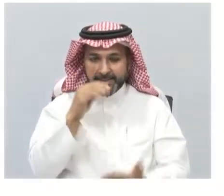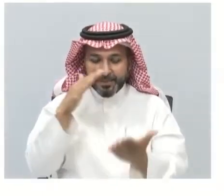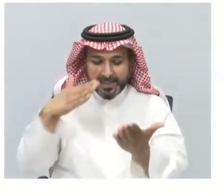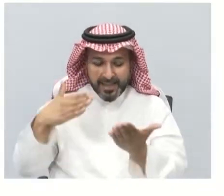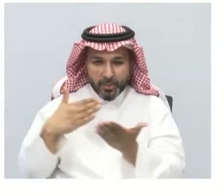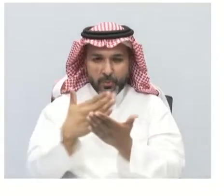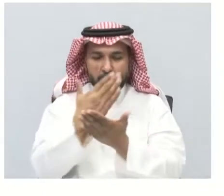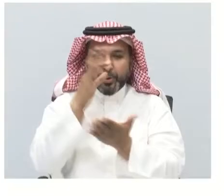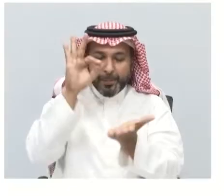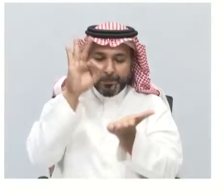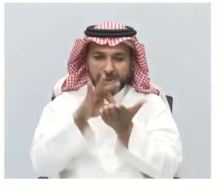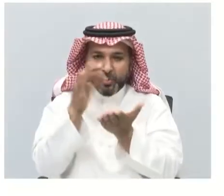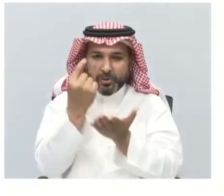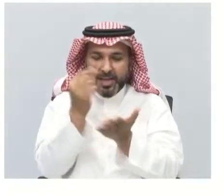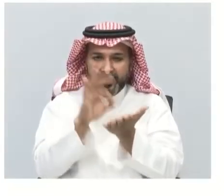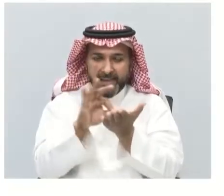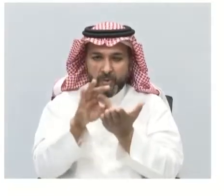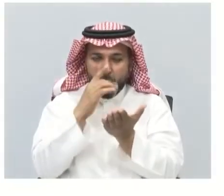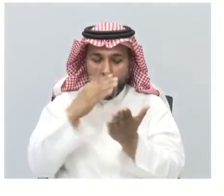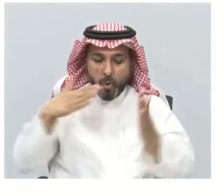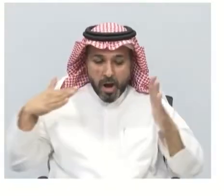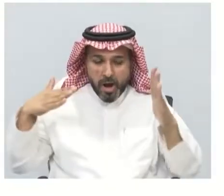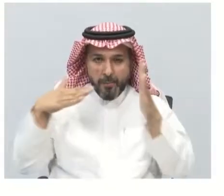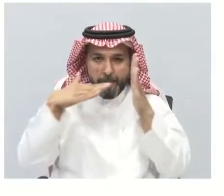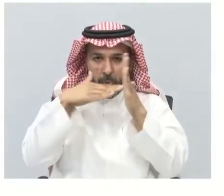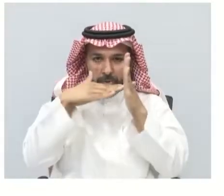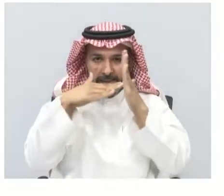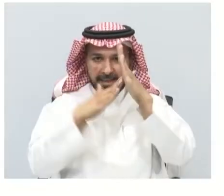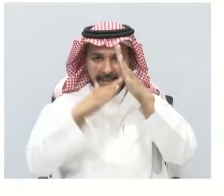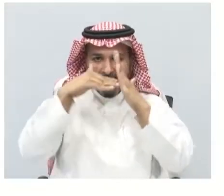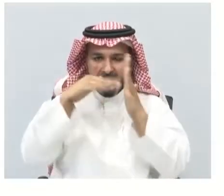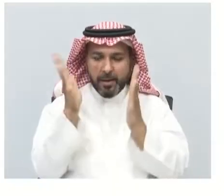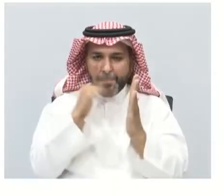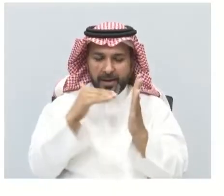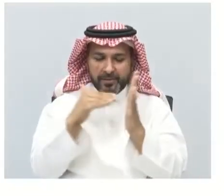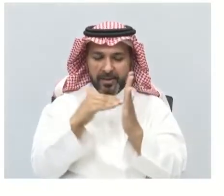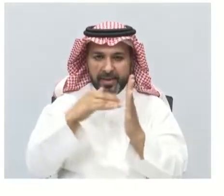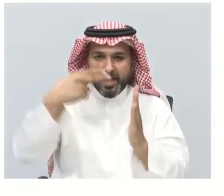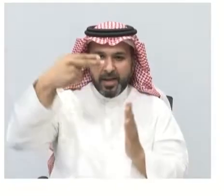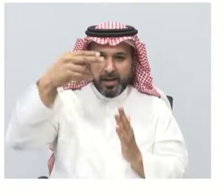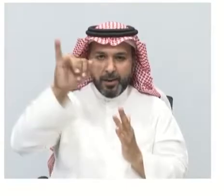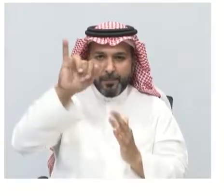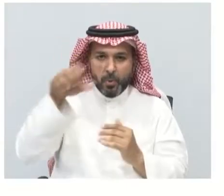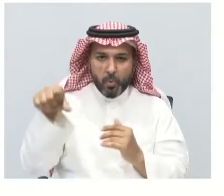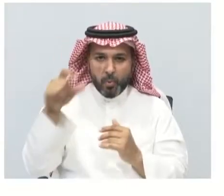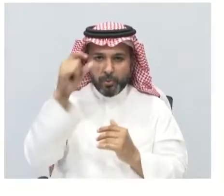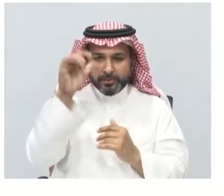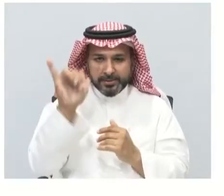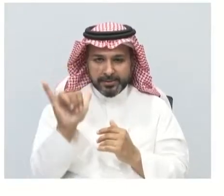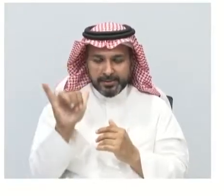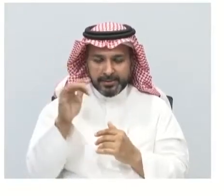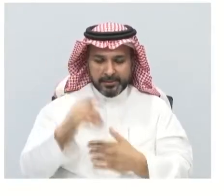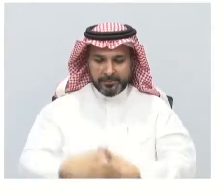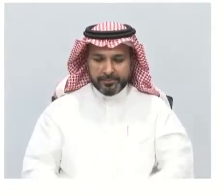عموديا على ذلك المستقيم ومن هذه ومن هذا المنطلق كيف ننشئ هندسيا عمودي